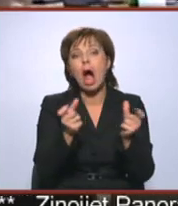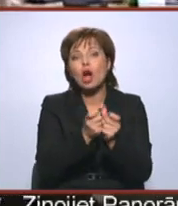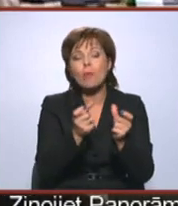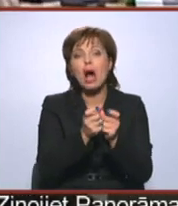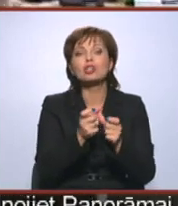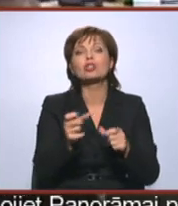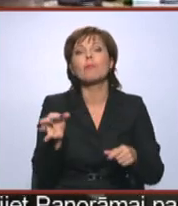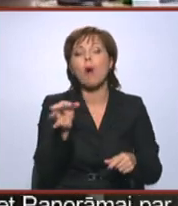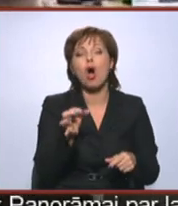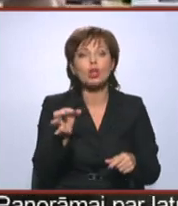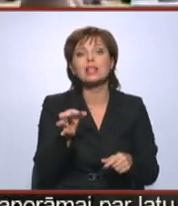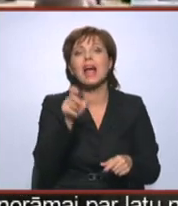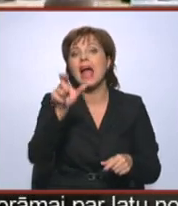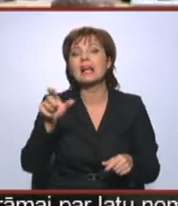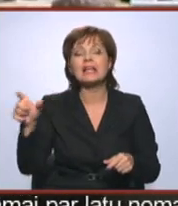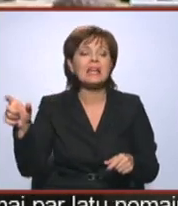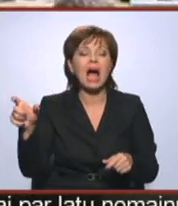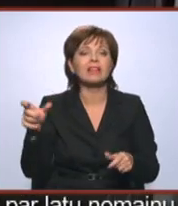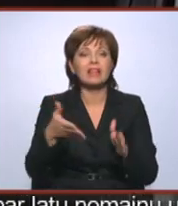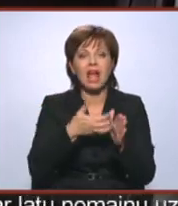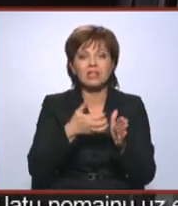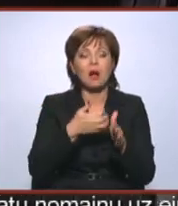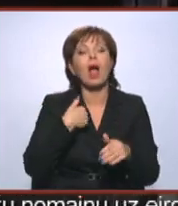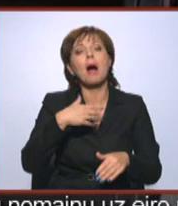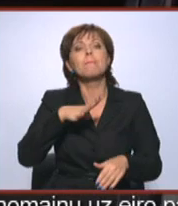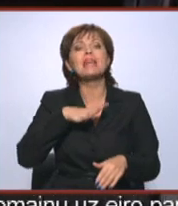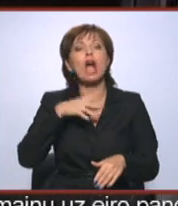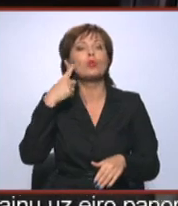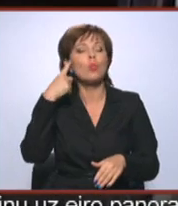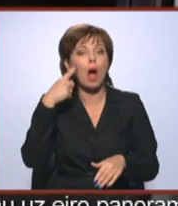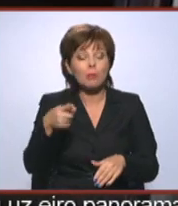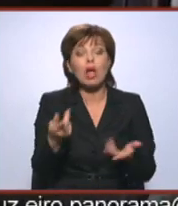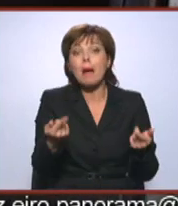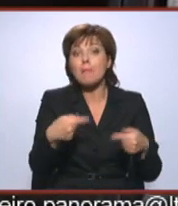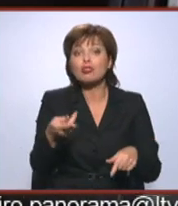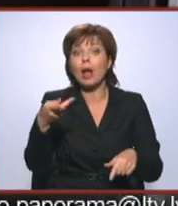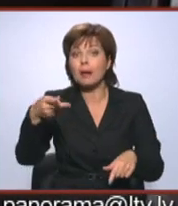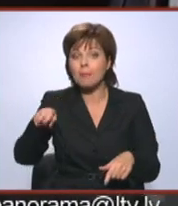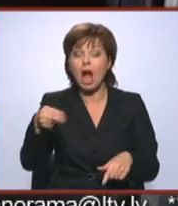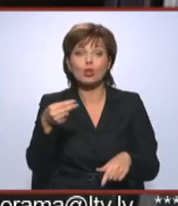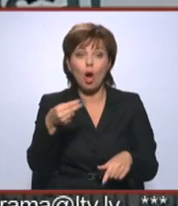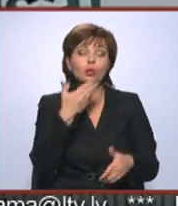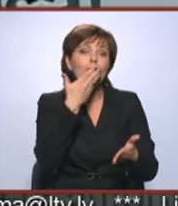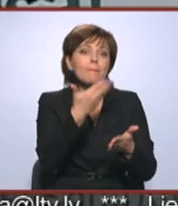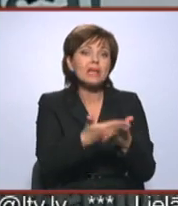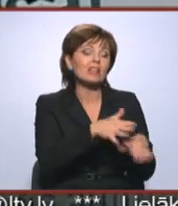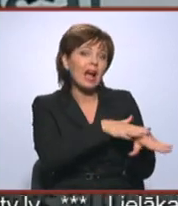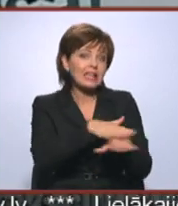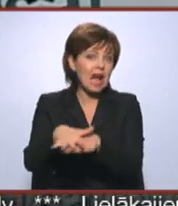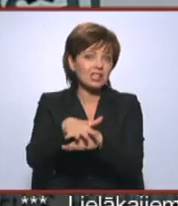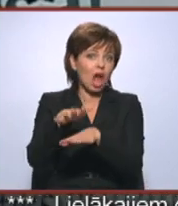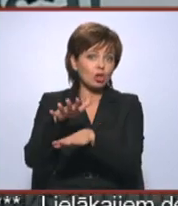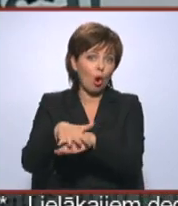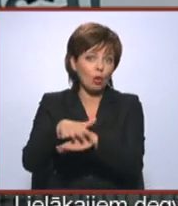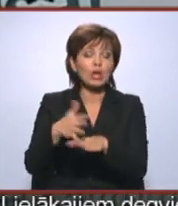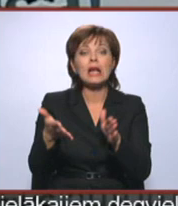klienti neizmantoja tik aktīvi, kā mēs bijām cerējuši. Arī pašlaik mainot naudu tiek piedāvāts to ieskaitīt kontā un turpmāk